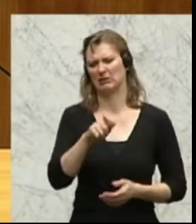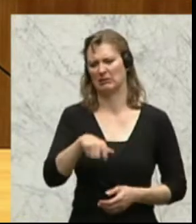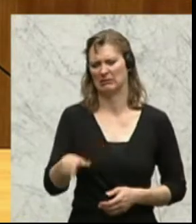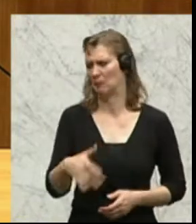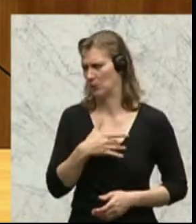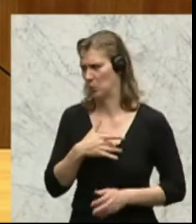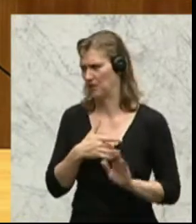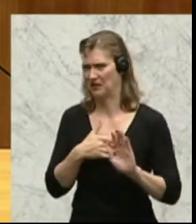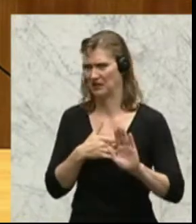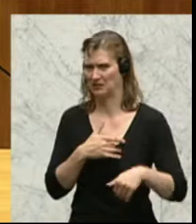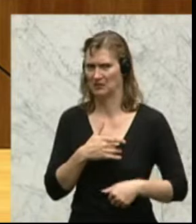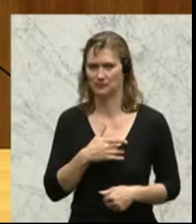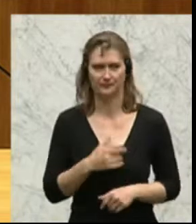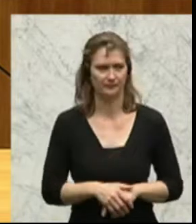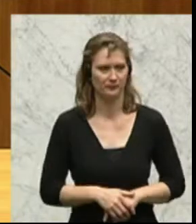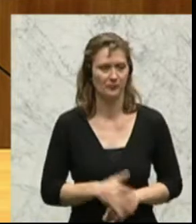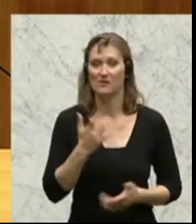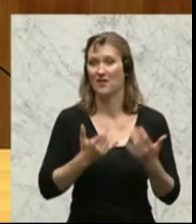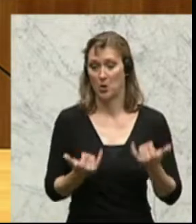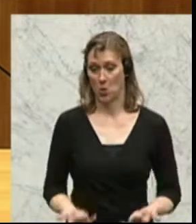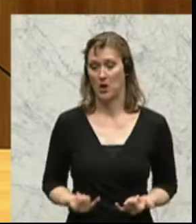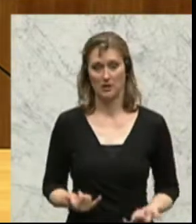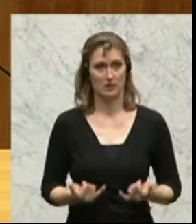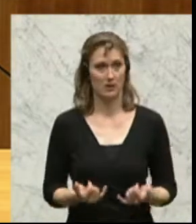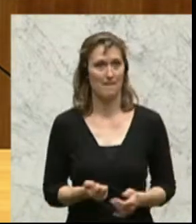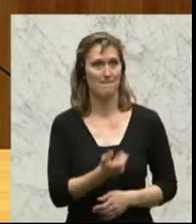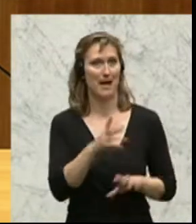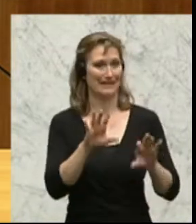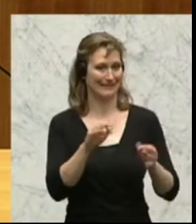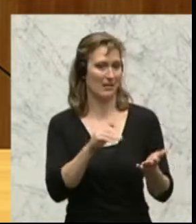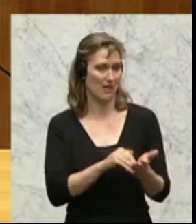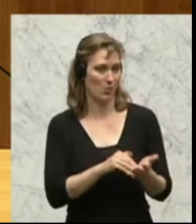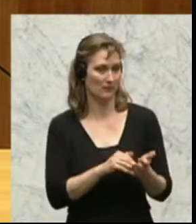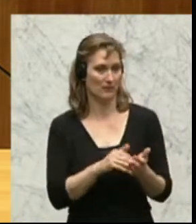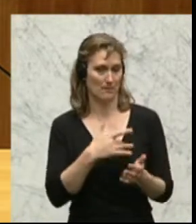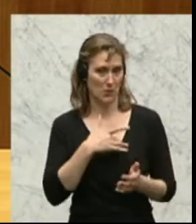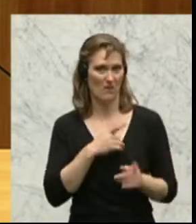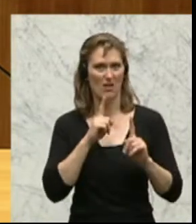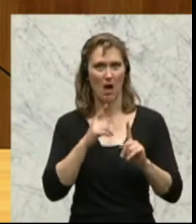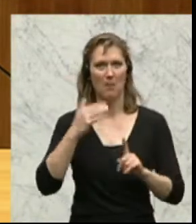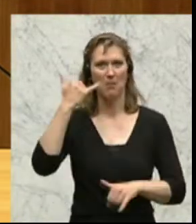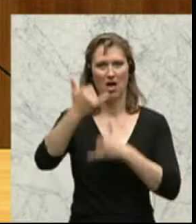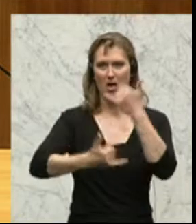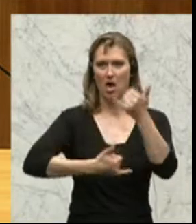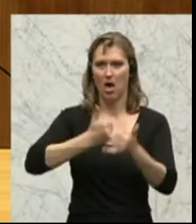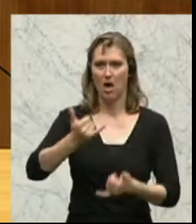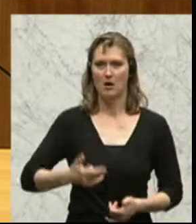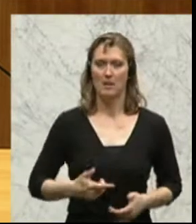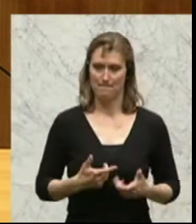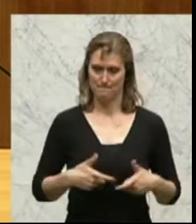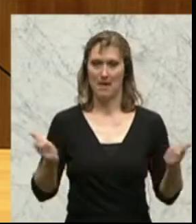sind. Es sind vielleicht heute ein paar Zehntausend, aber in ein paar Jahren sind es dann vielleicht ein